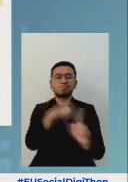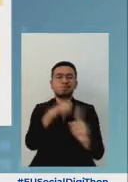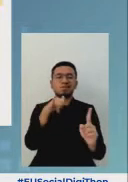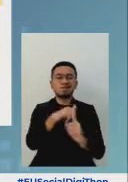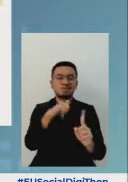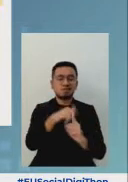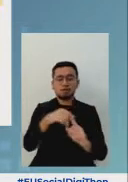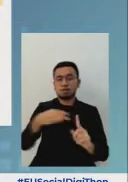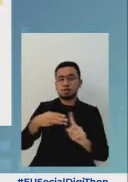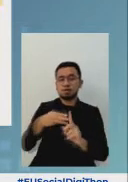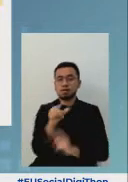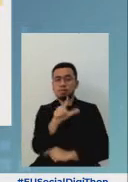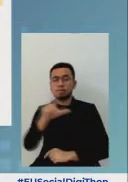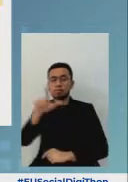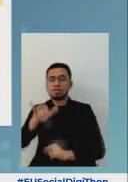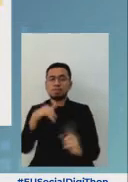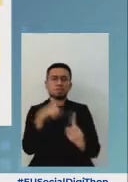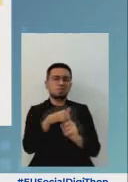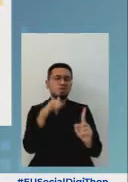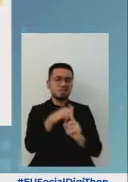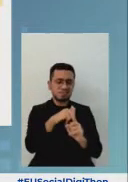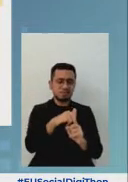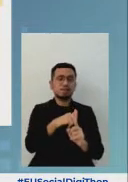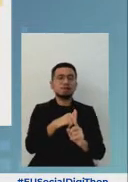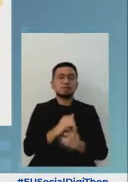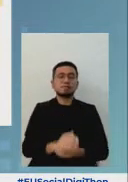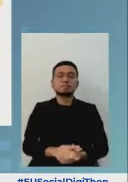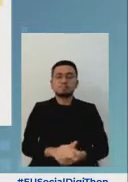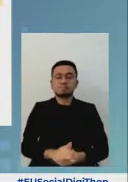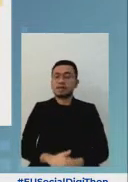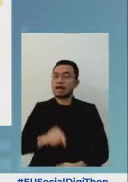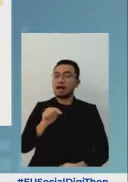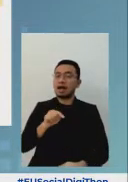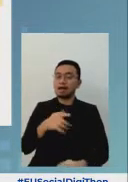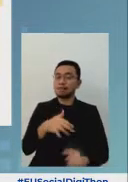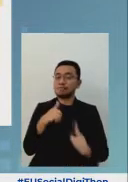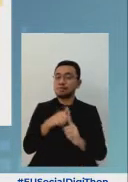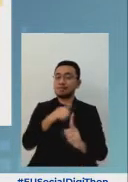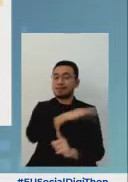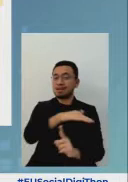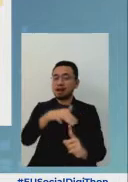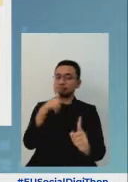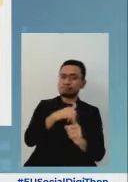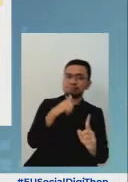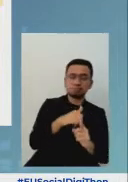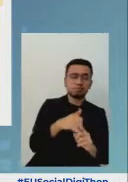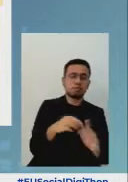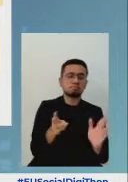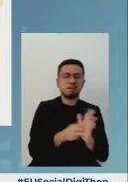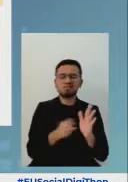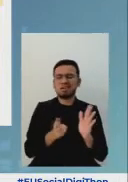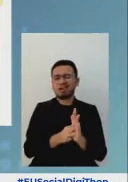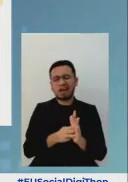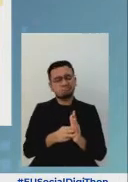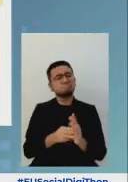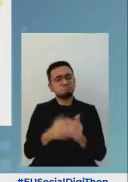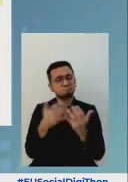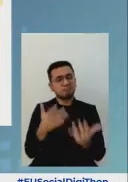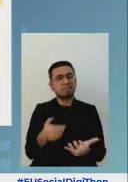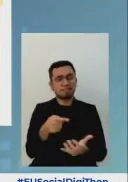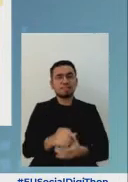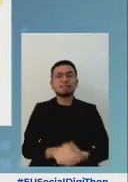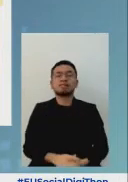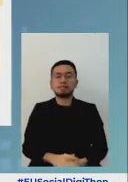terhadap anak itu adalah satu termasuk yang paling besar masalahnya. Penelitian UNICEF,